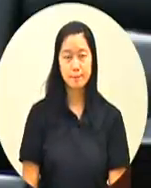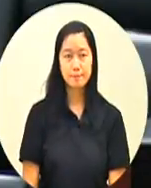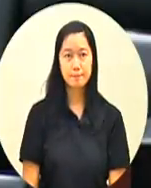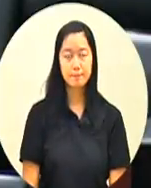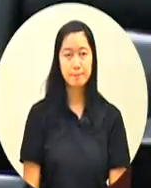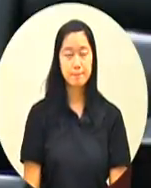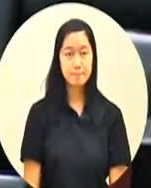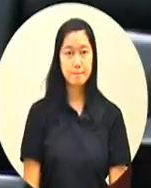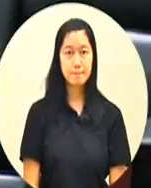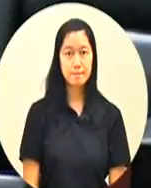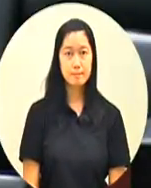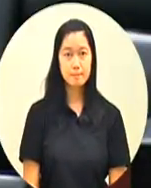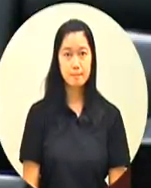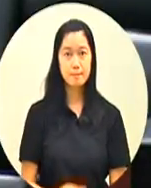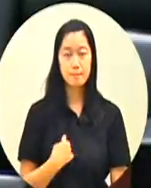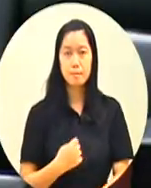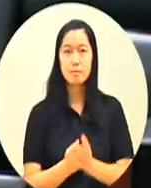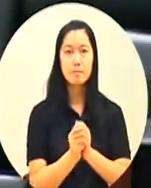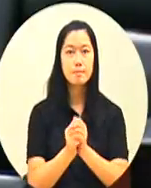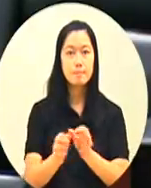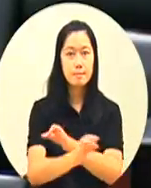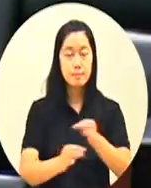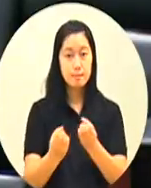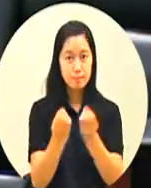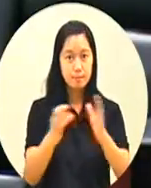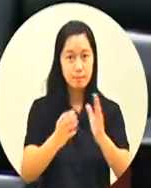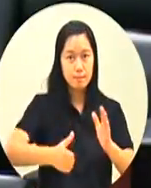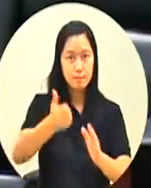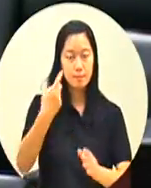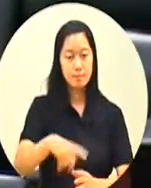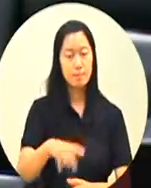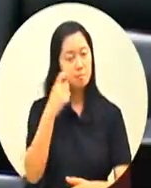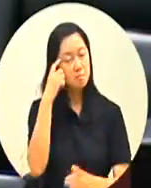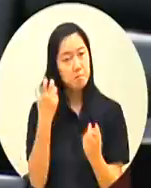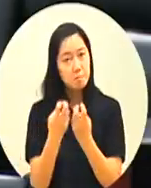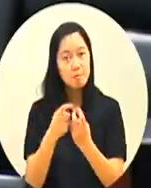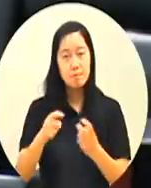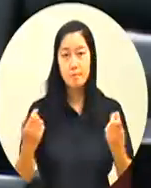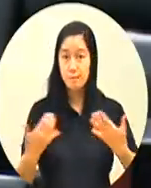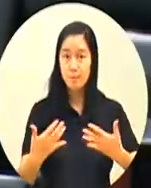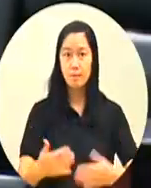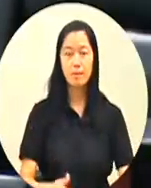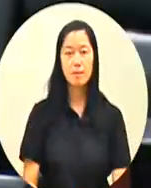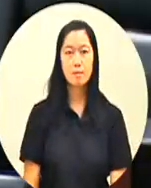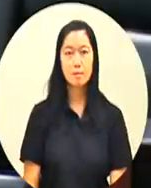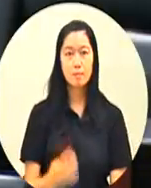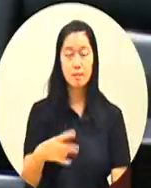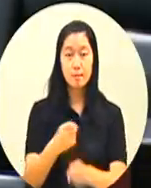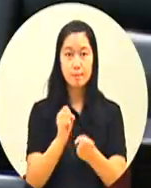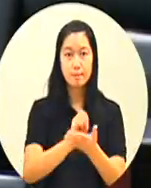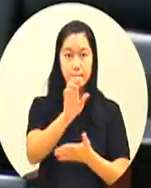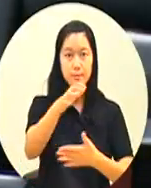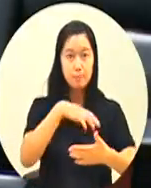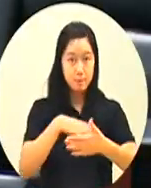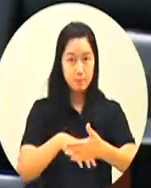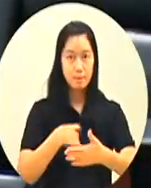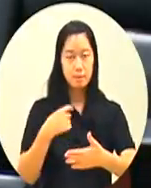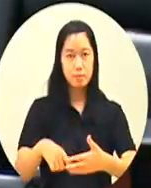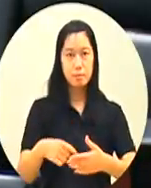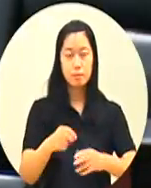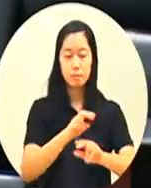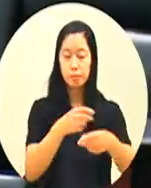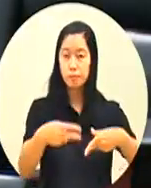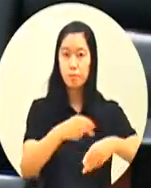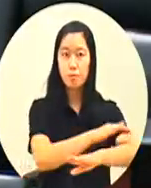要拜托金发局长吼，来去探究这个问题啦。好，那我们在业务报告里面其实也看到说，其实仁武产业园